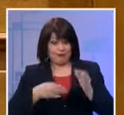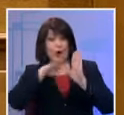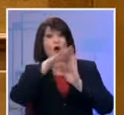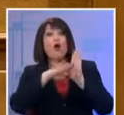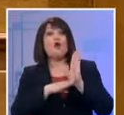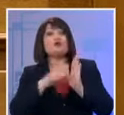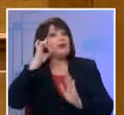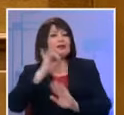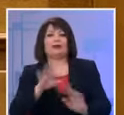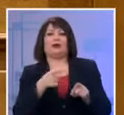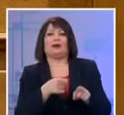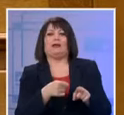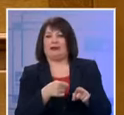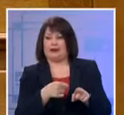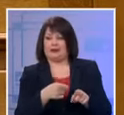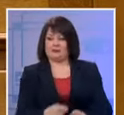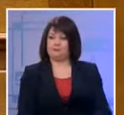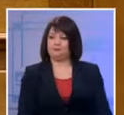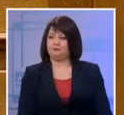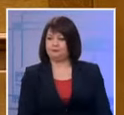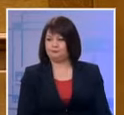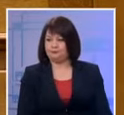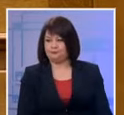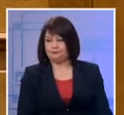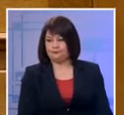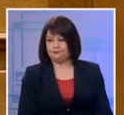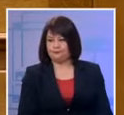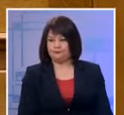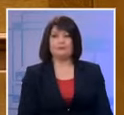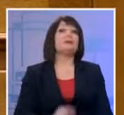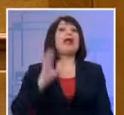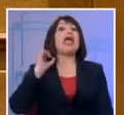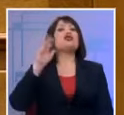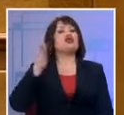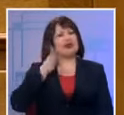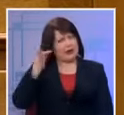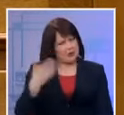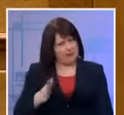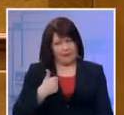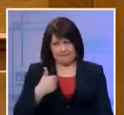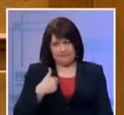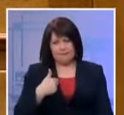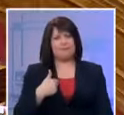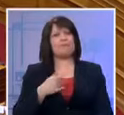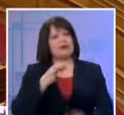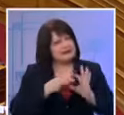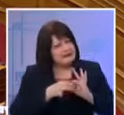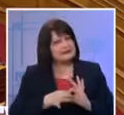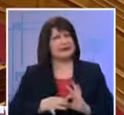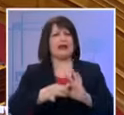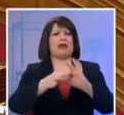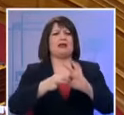έχετε καταλάβει. Κάτι ακόμα, όταν ήμουνα στο εξωτερικό, πάντα συνέχεια